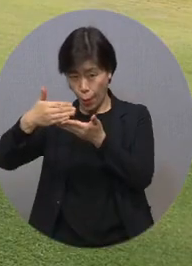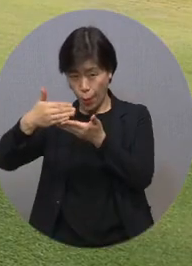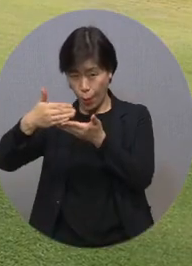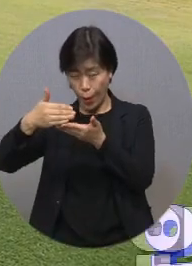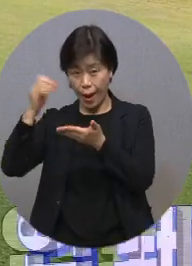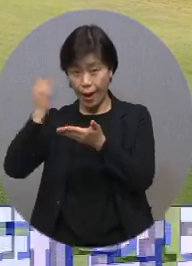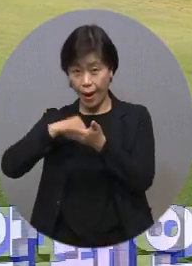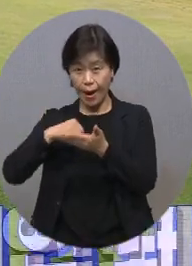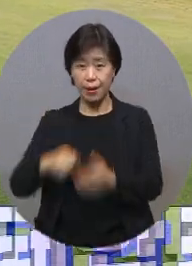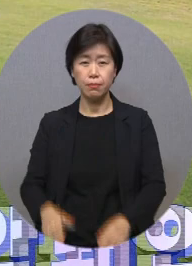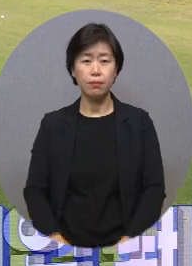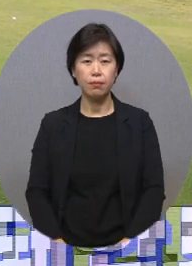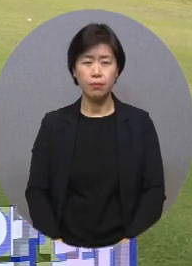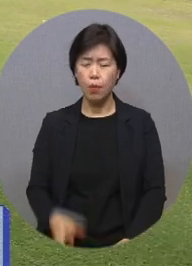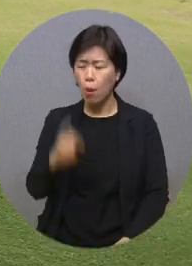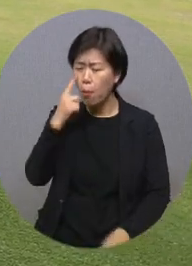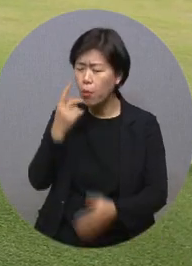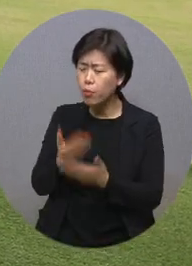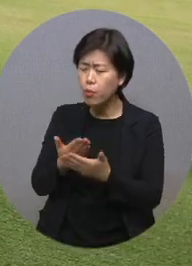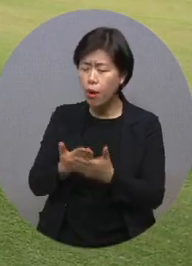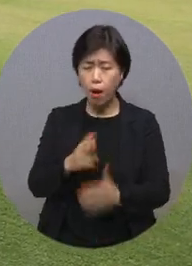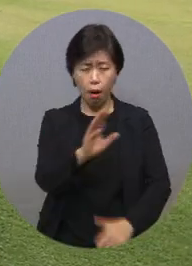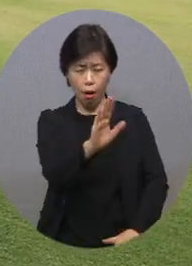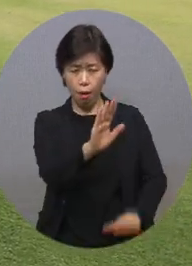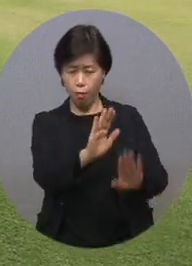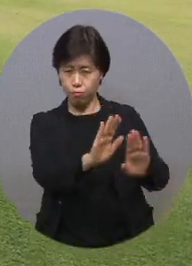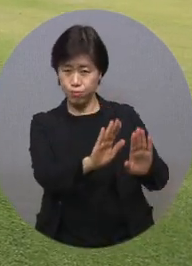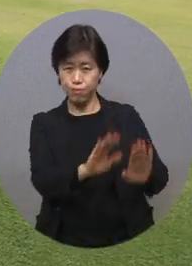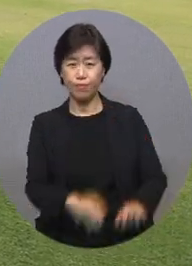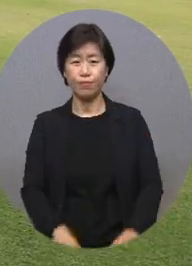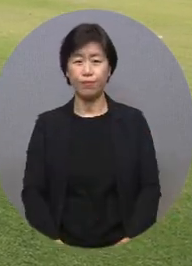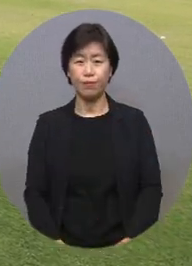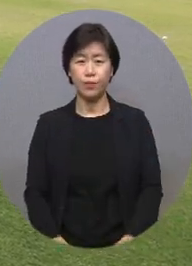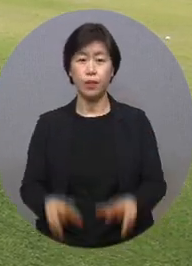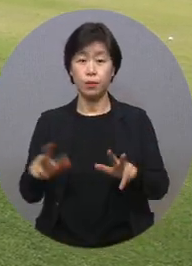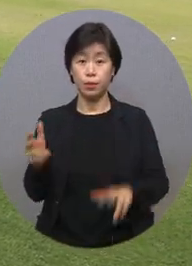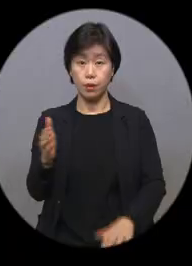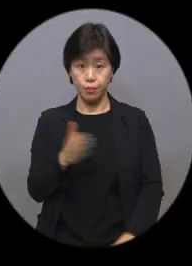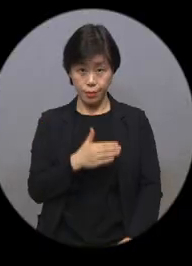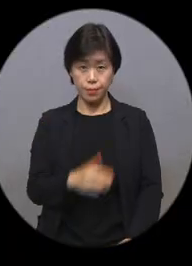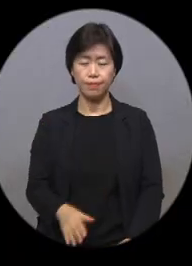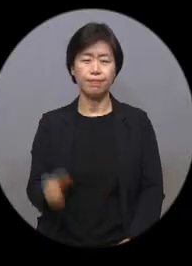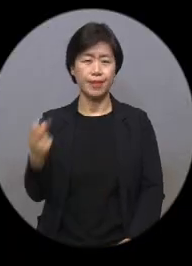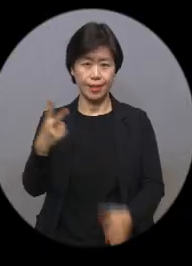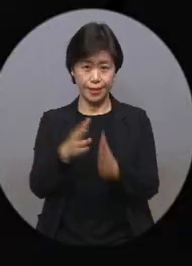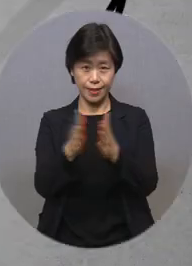아, 내가 가르쳐줄게. 봐. 안 돼, 안 돼. 안 돼. 자, 어? 지금부터 이제 티샷 다시.